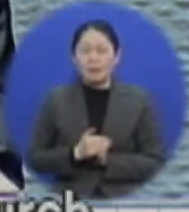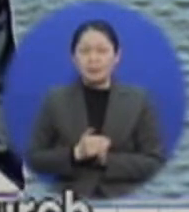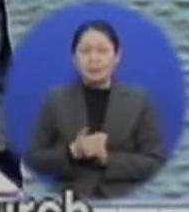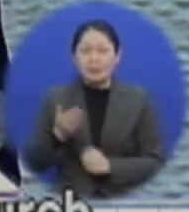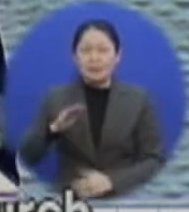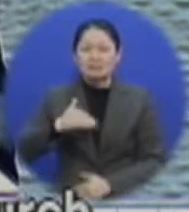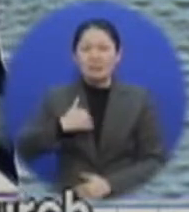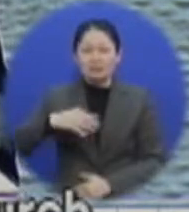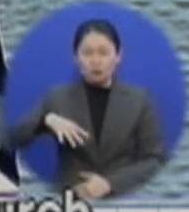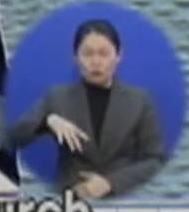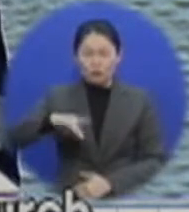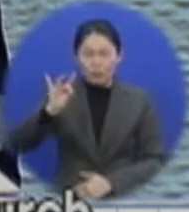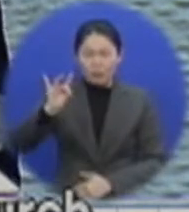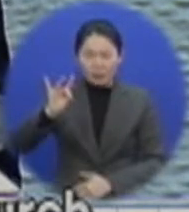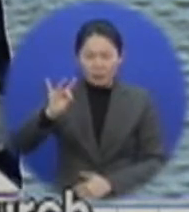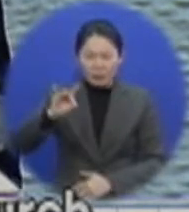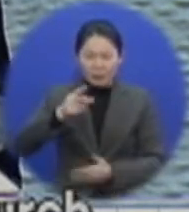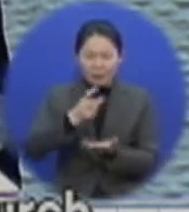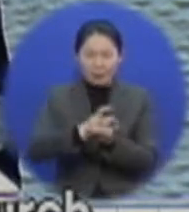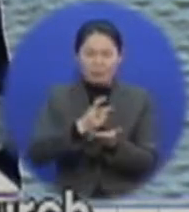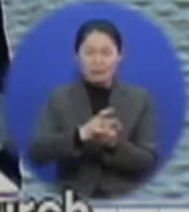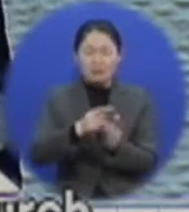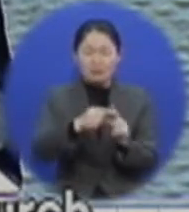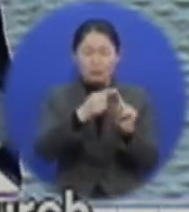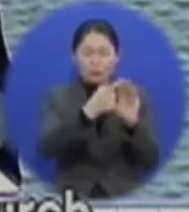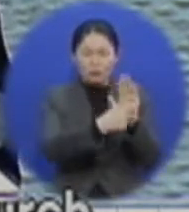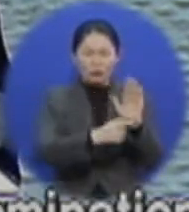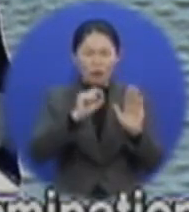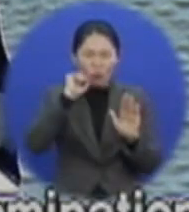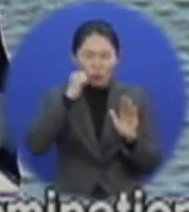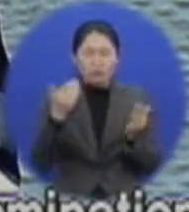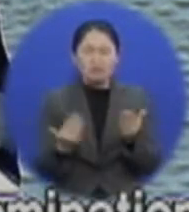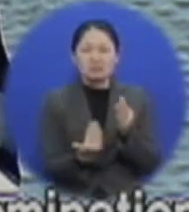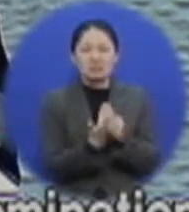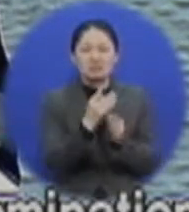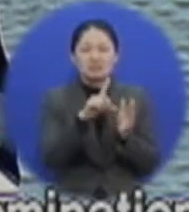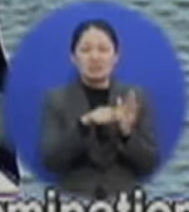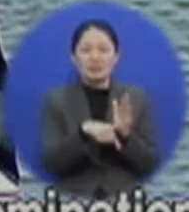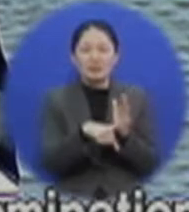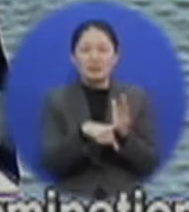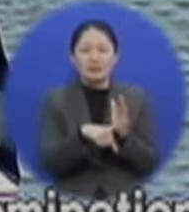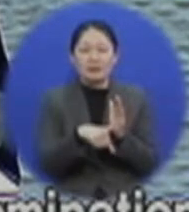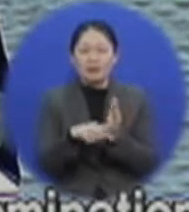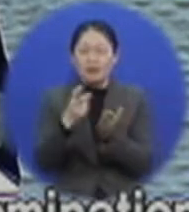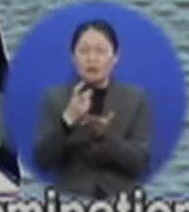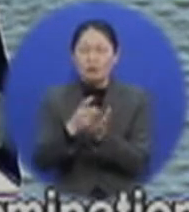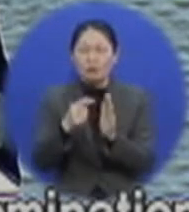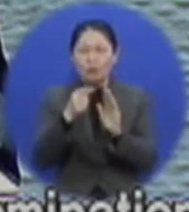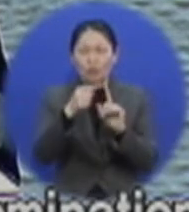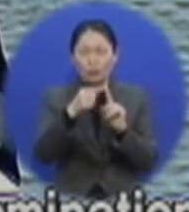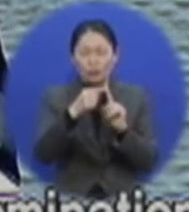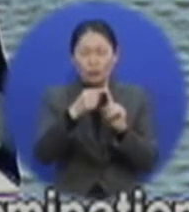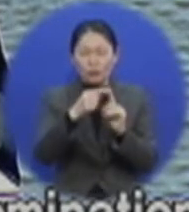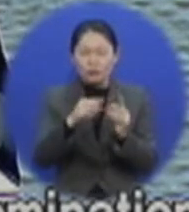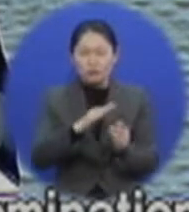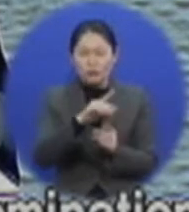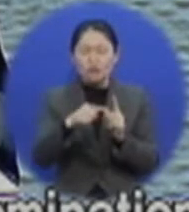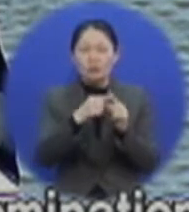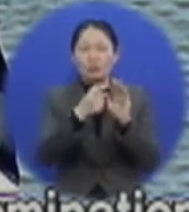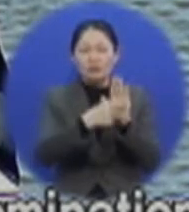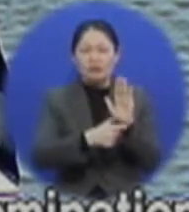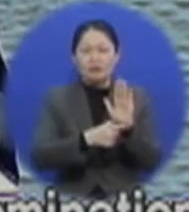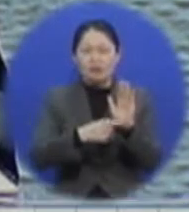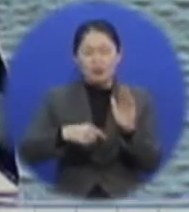제가 처음에 감리교 에 이 어려운 사태가 시작이 될 때 에 교단에 대한 회의가 많이 들었습니다